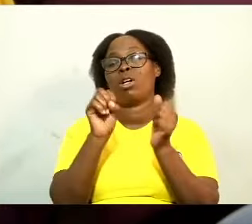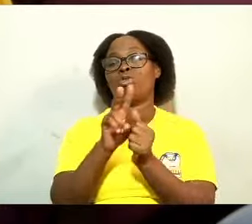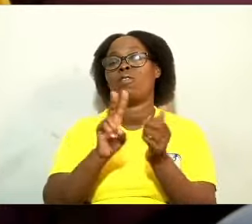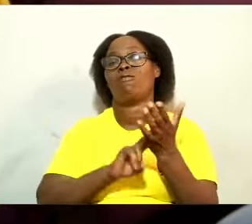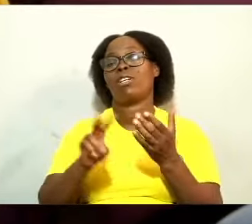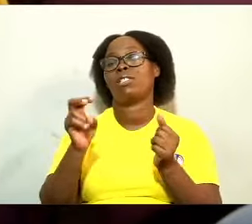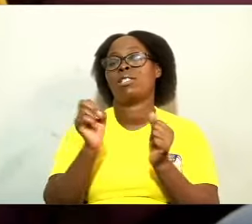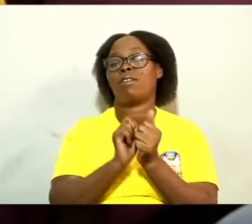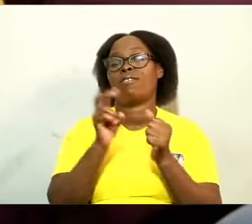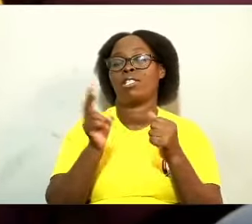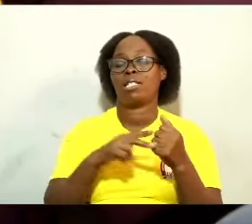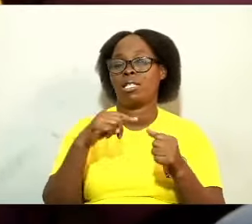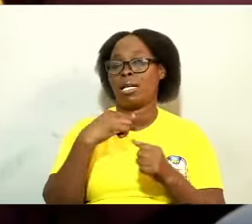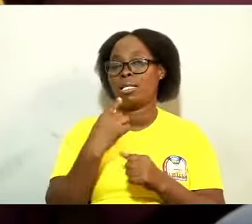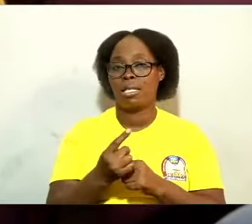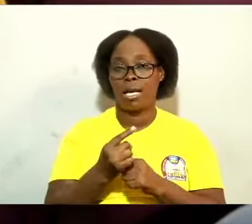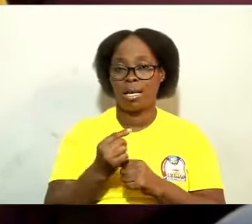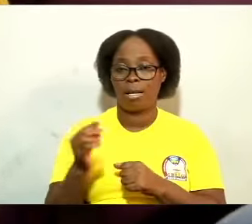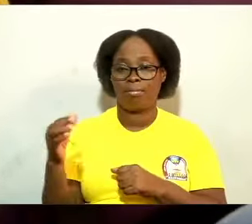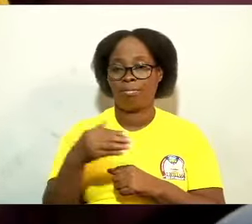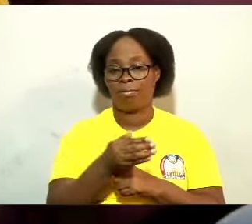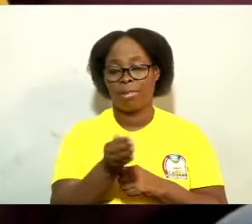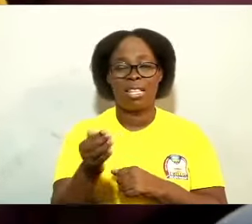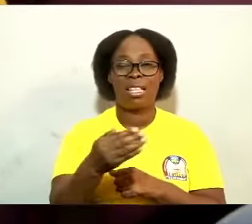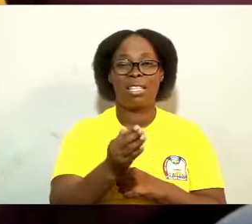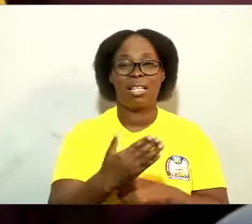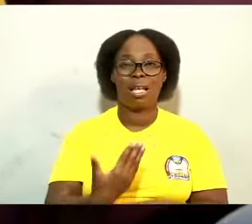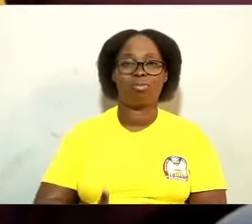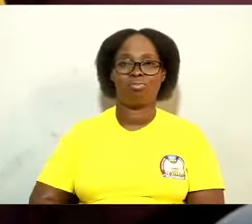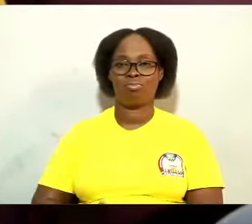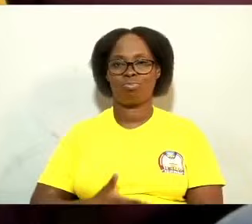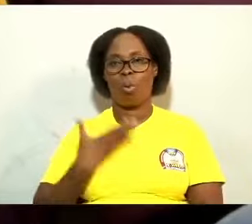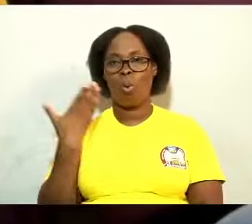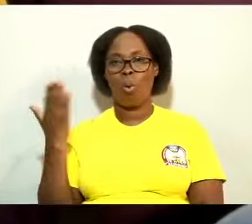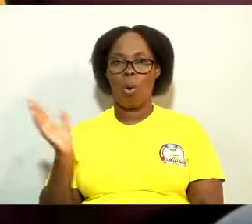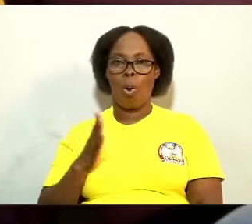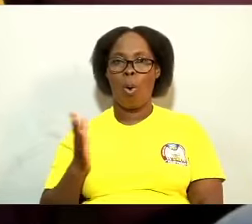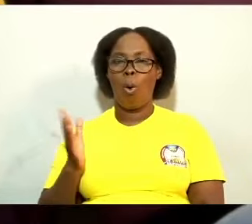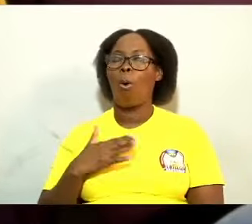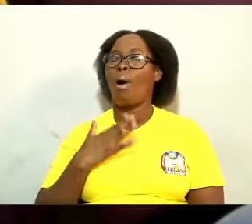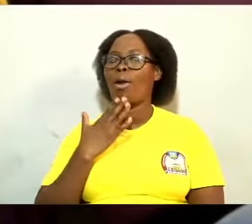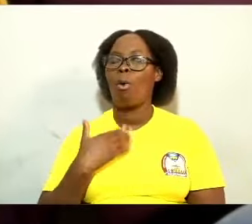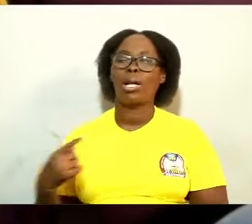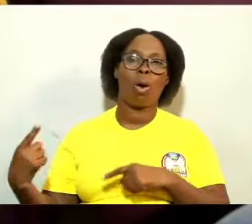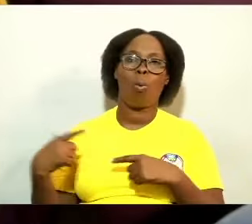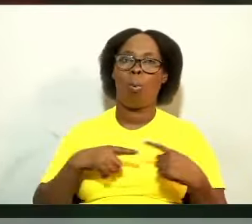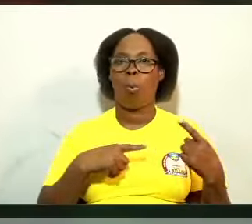anasema joka akamkasirikia yule mwanamke, akaenda vita,